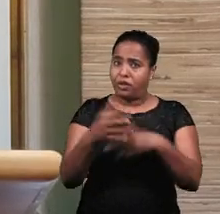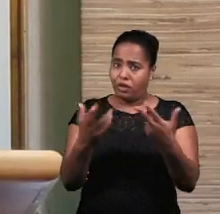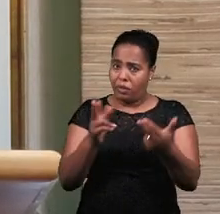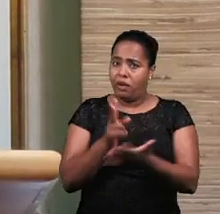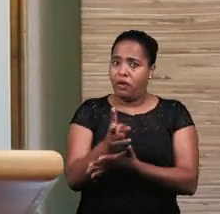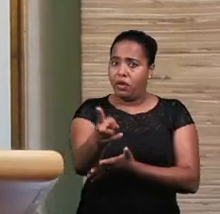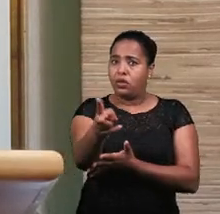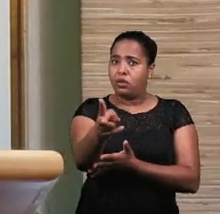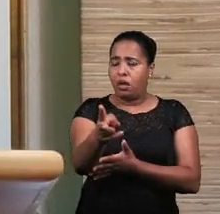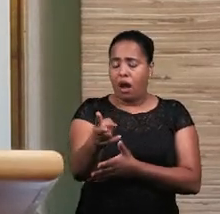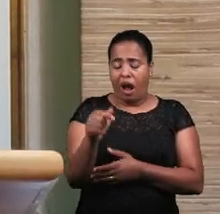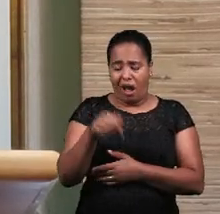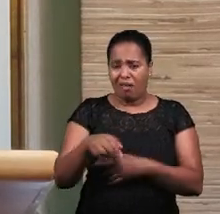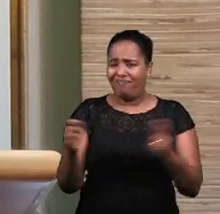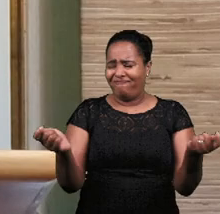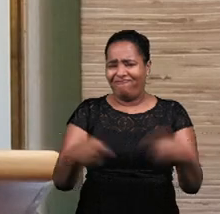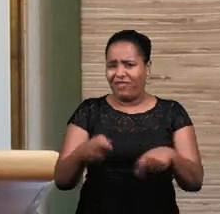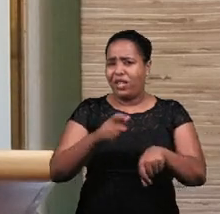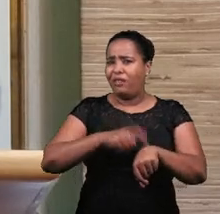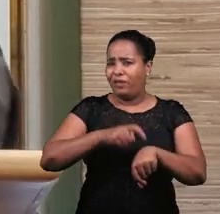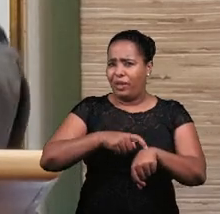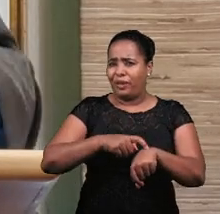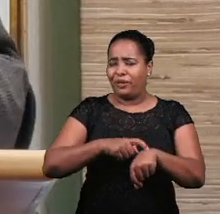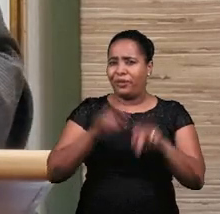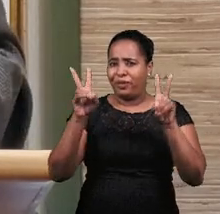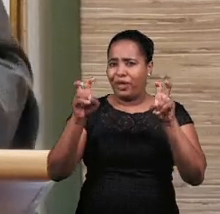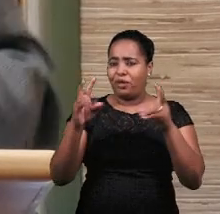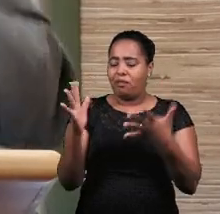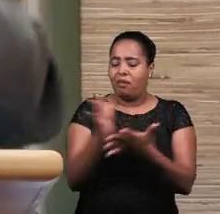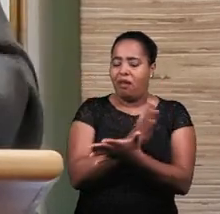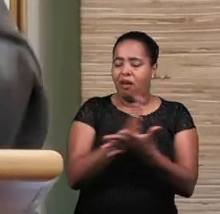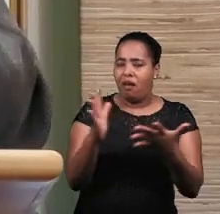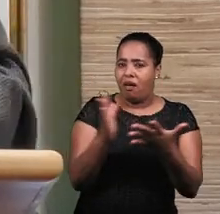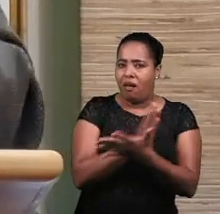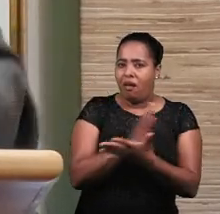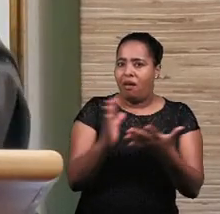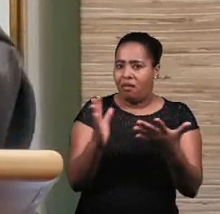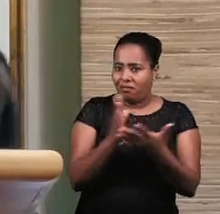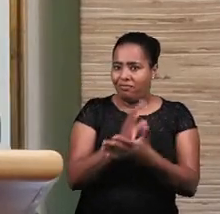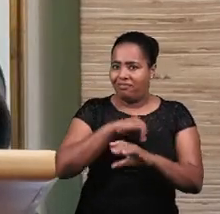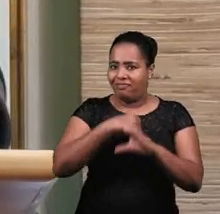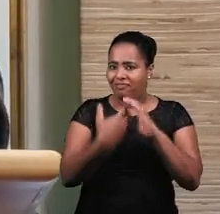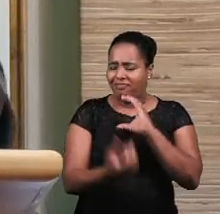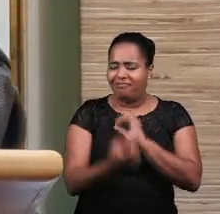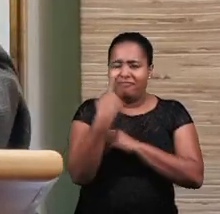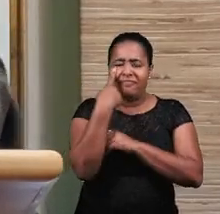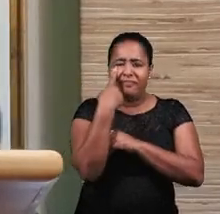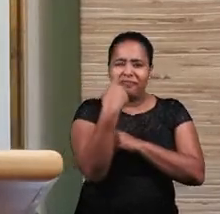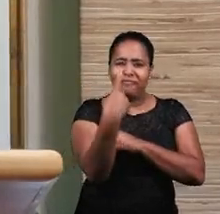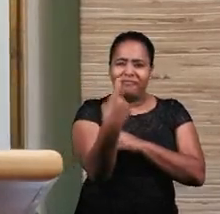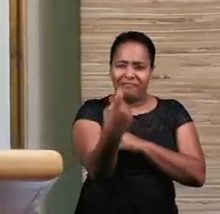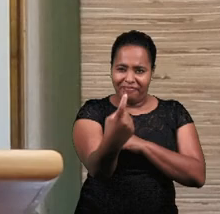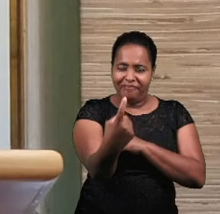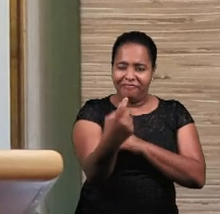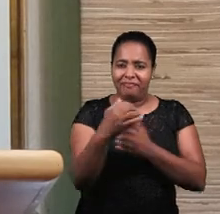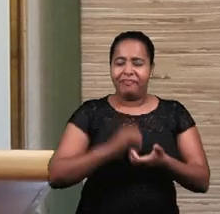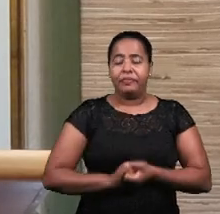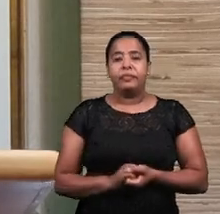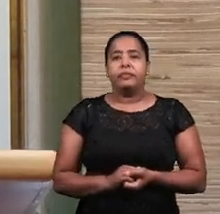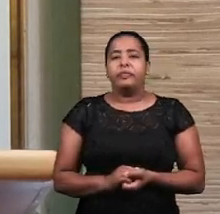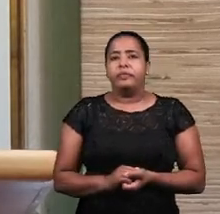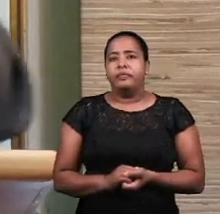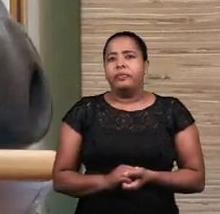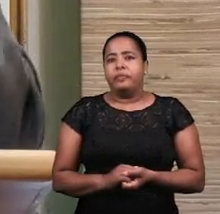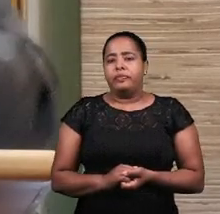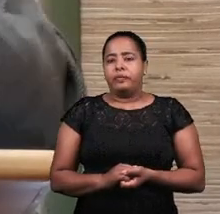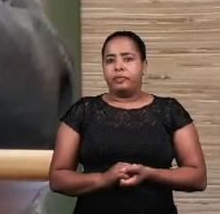n'est pas possible de parler ici sur le sujet, mais quelques aspects qui sont très intéressants. Voyez bien,